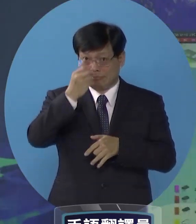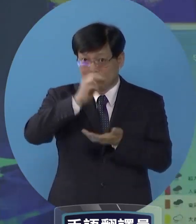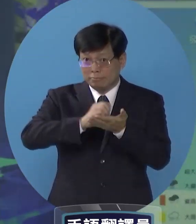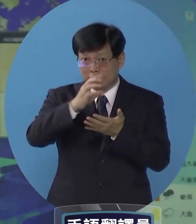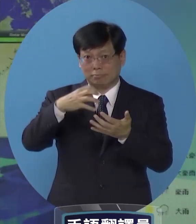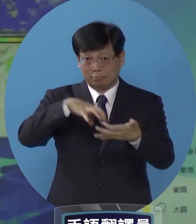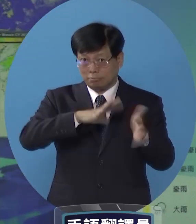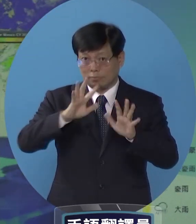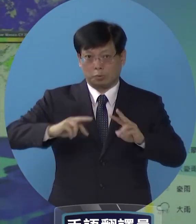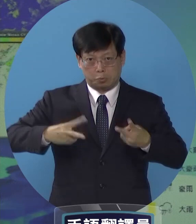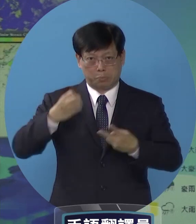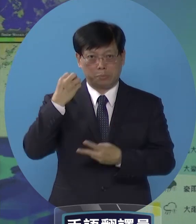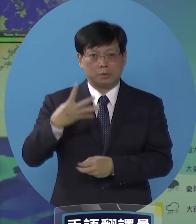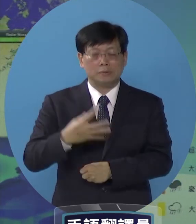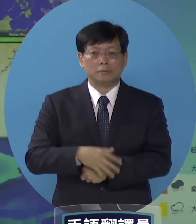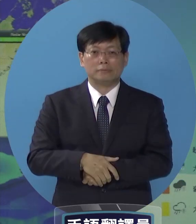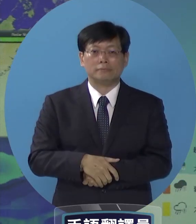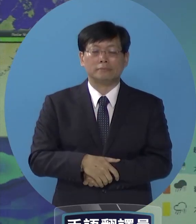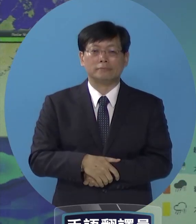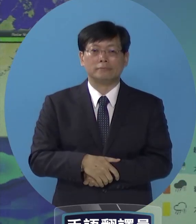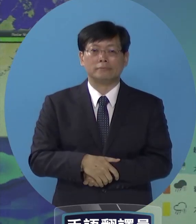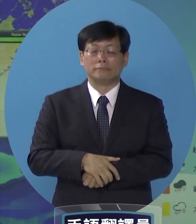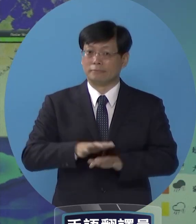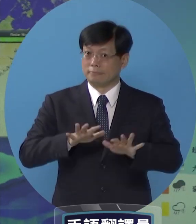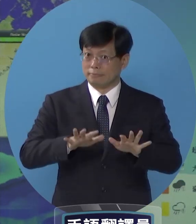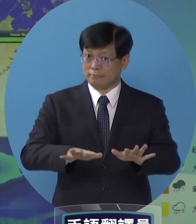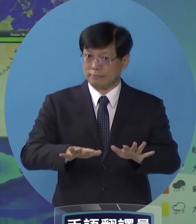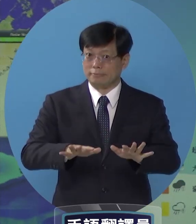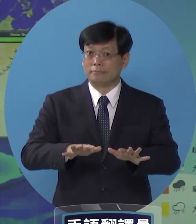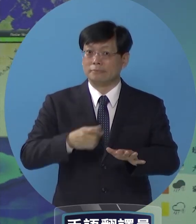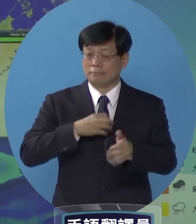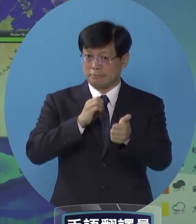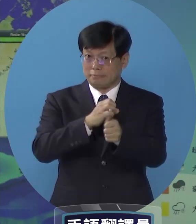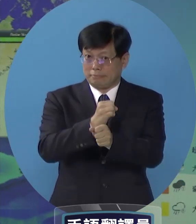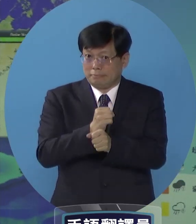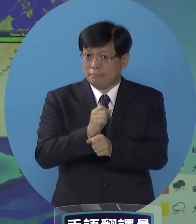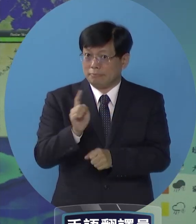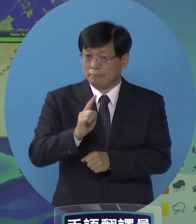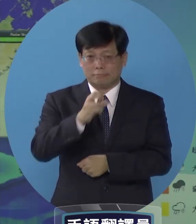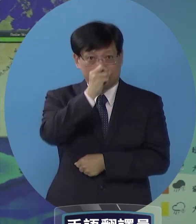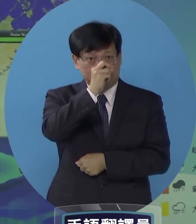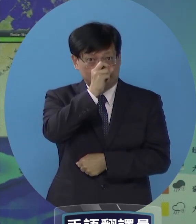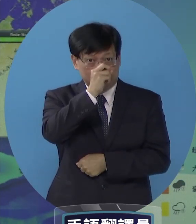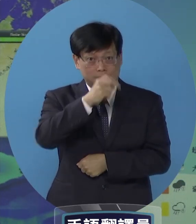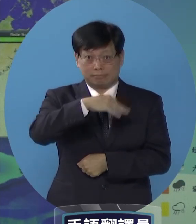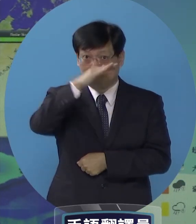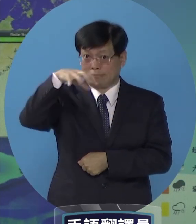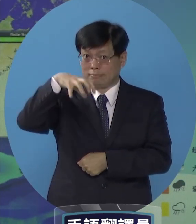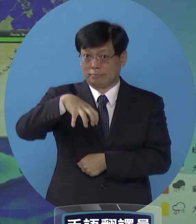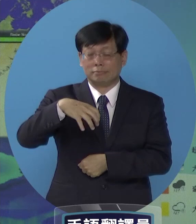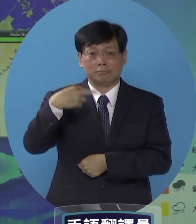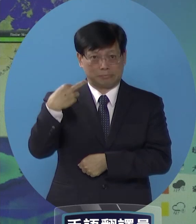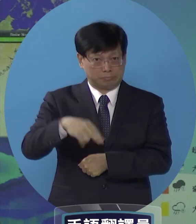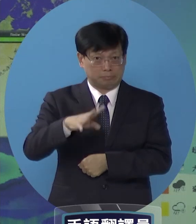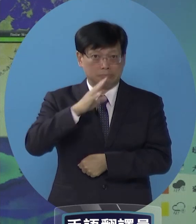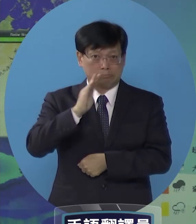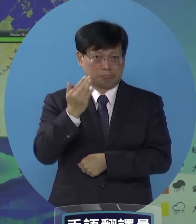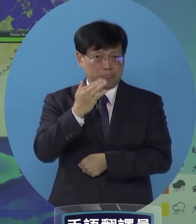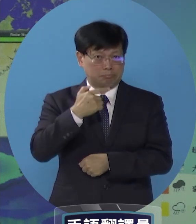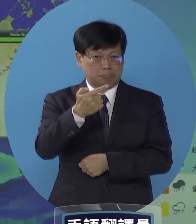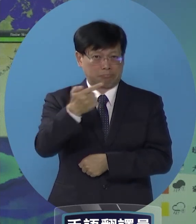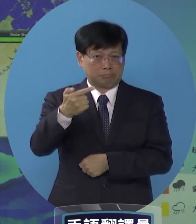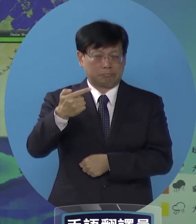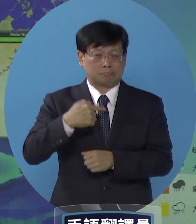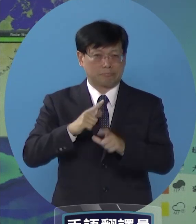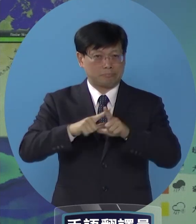做了一些的更新哦。好，那现在要提醒的是，在宜兰的山区会有局部性的超